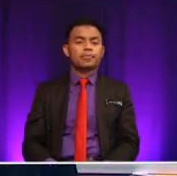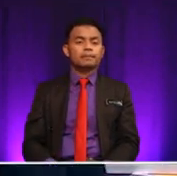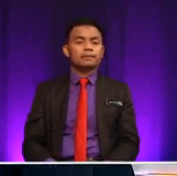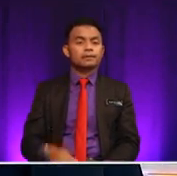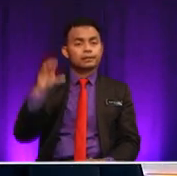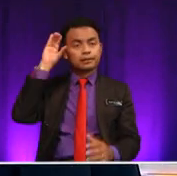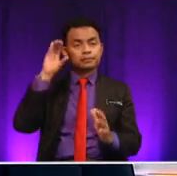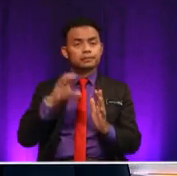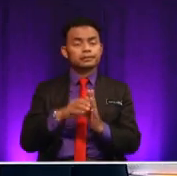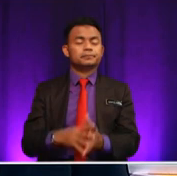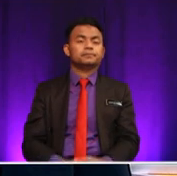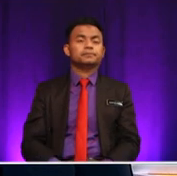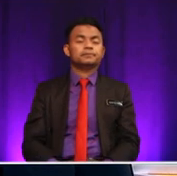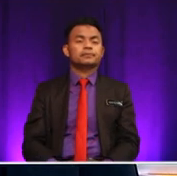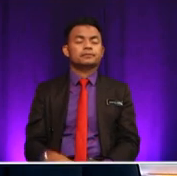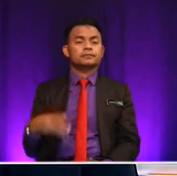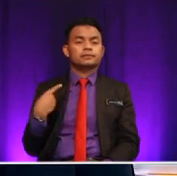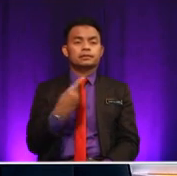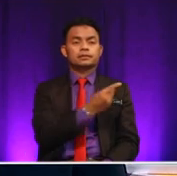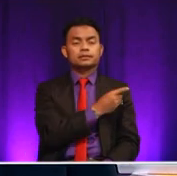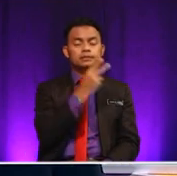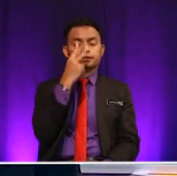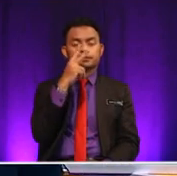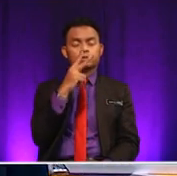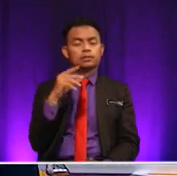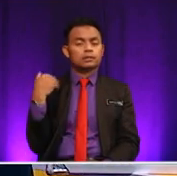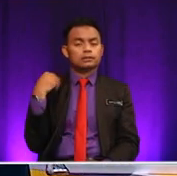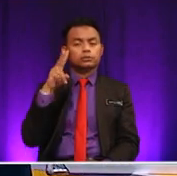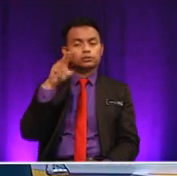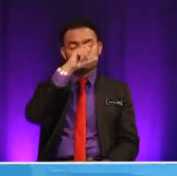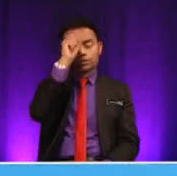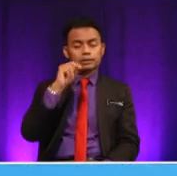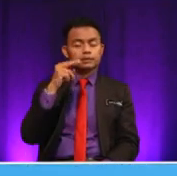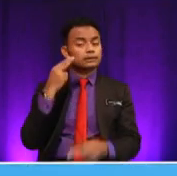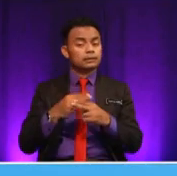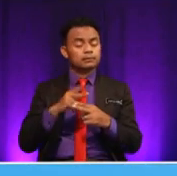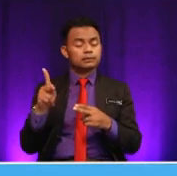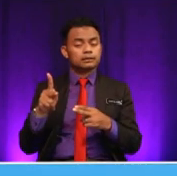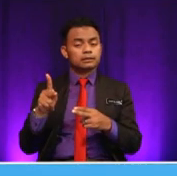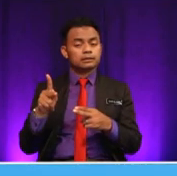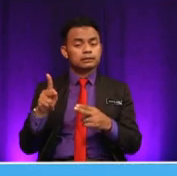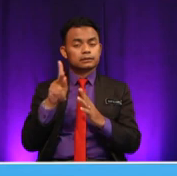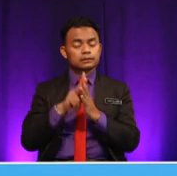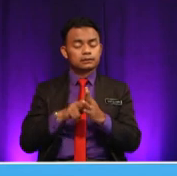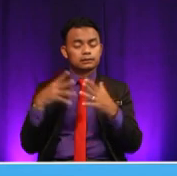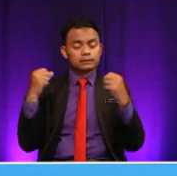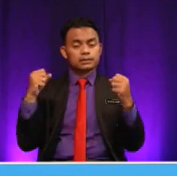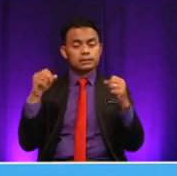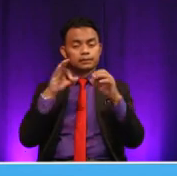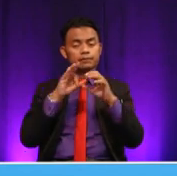Oke kita ada seorang dua soal di sini namun kan kecerdasan fisika bagi